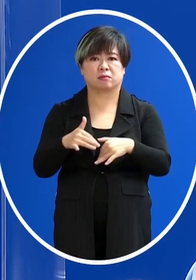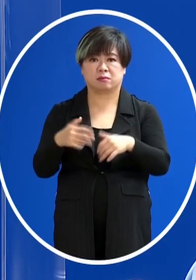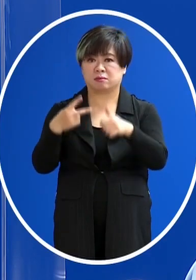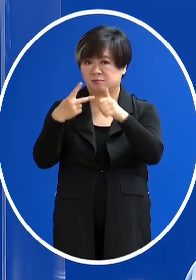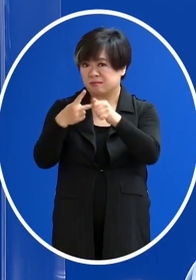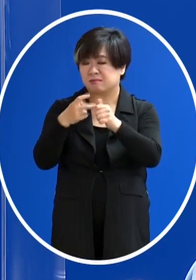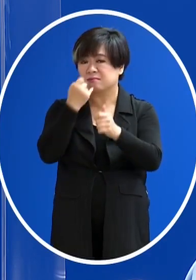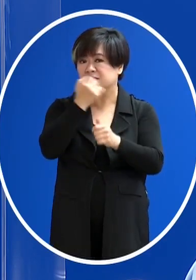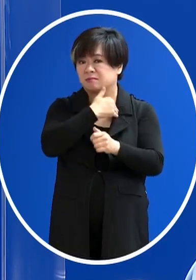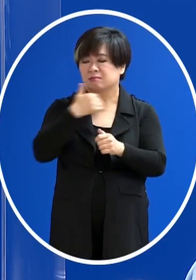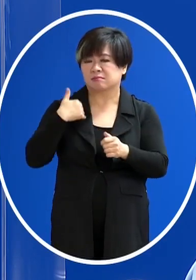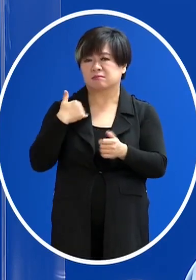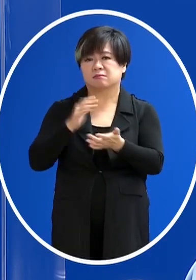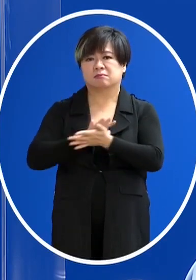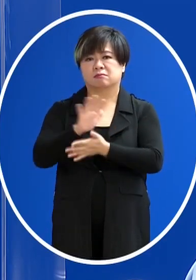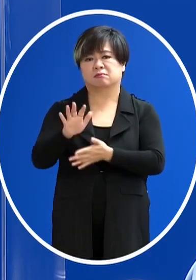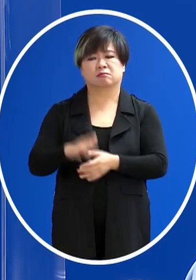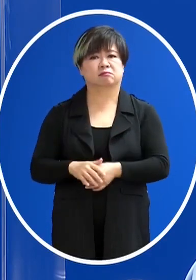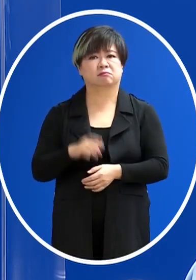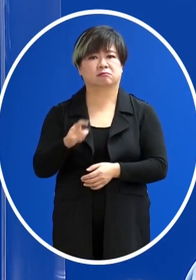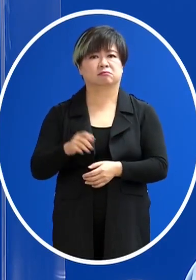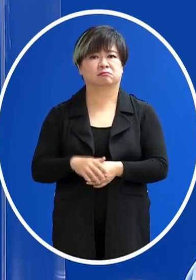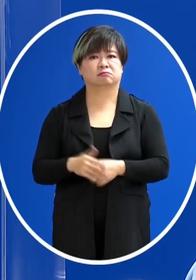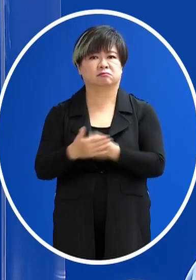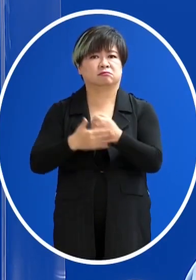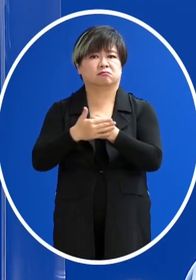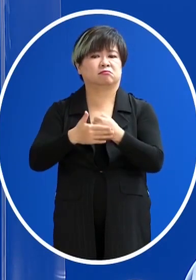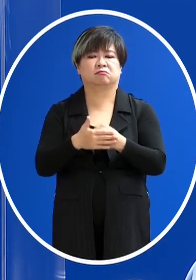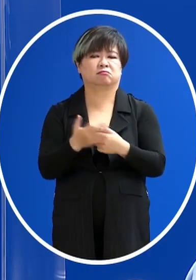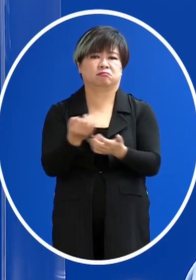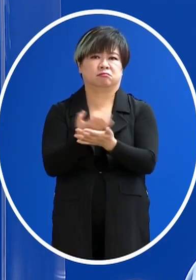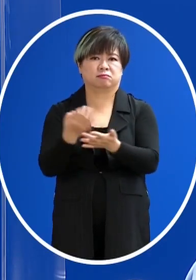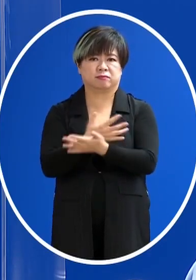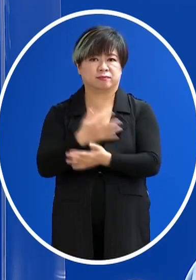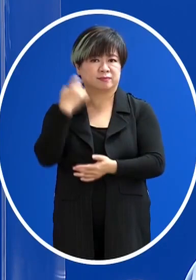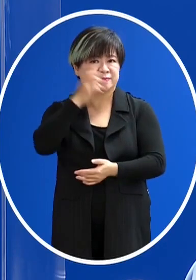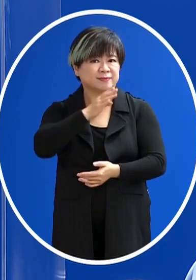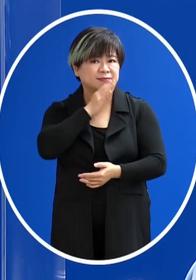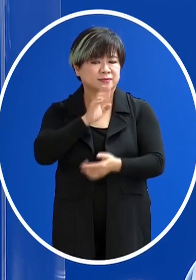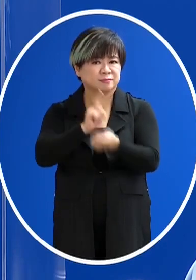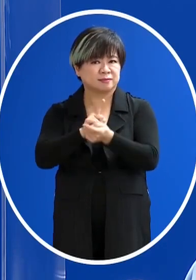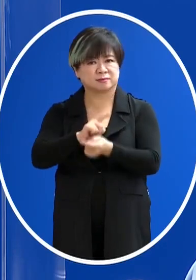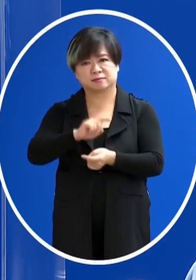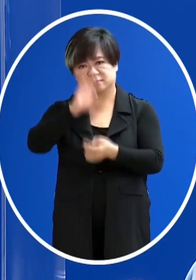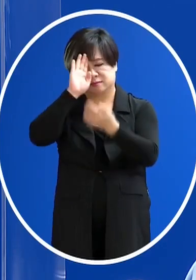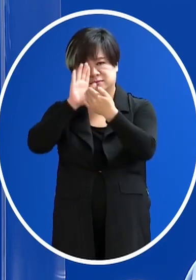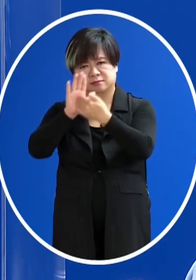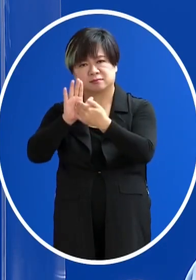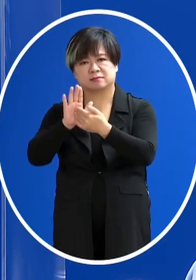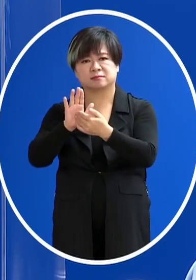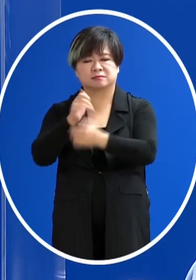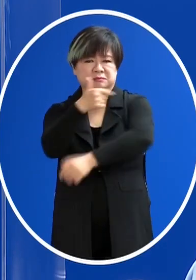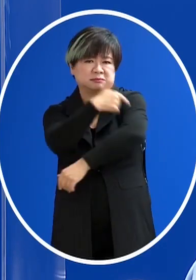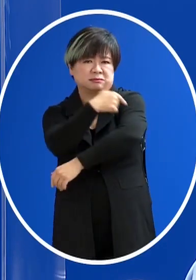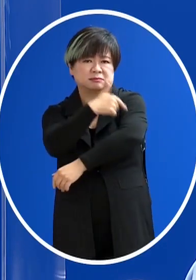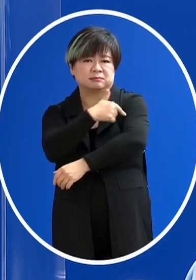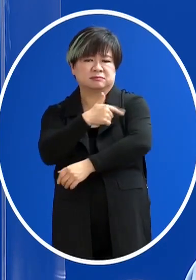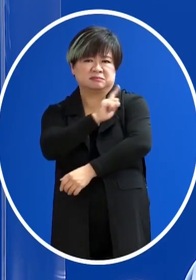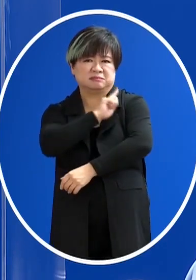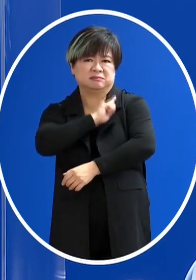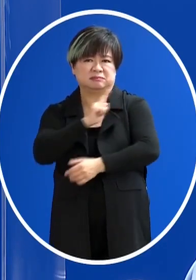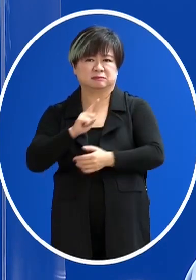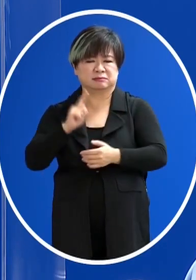说，它后来确实也没有产生足够的保护力，那就是所谓这种对疫苗反应较弱的人哈。那这种的话，